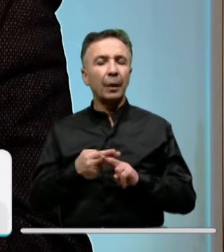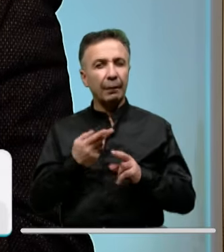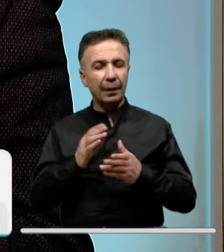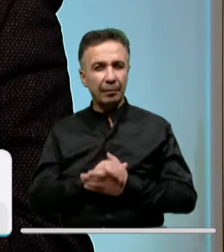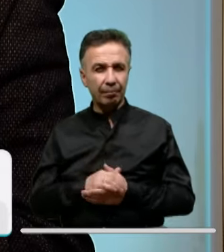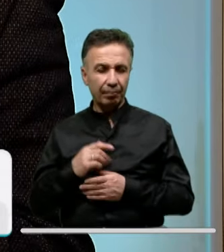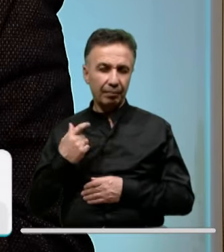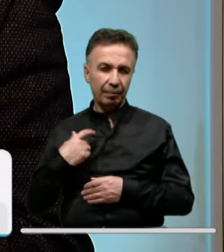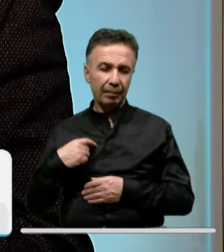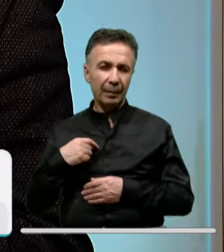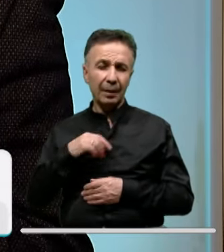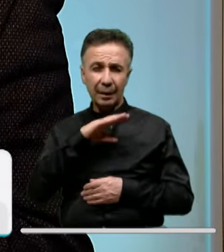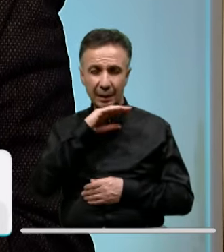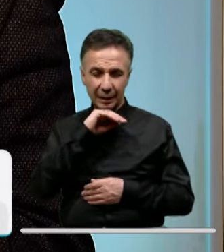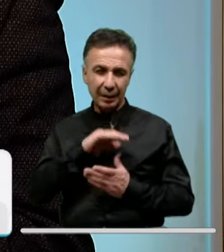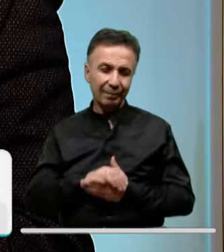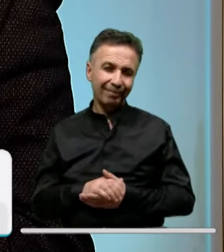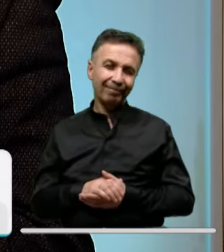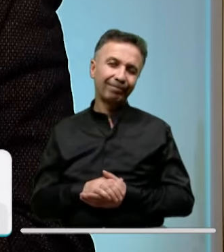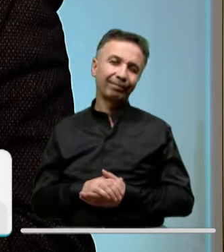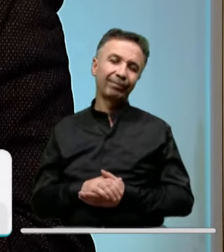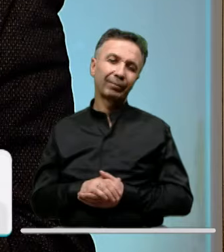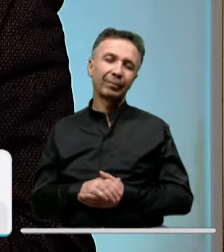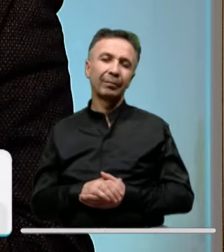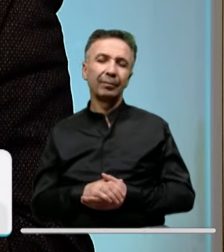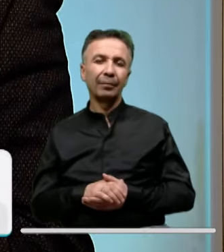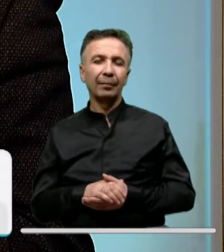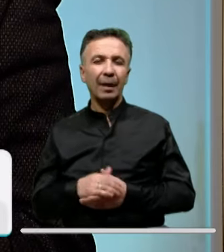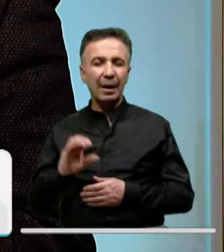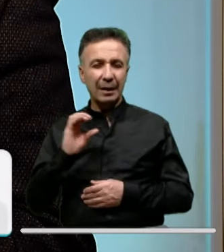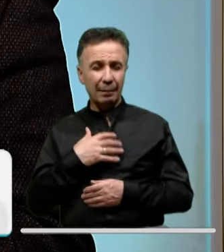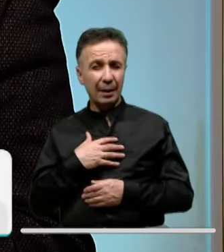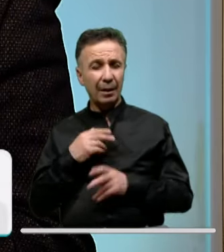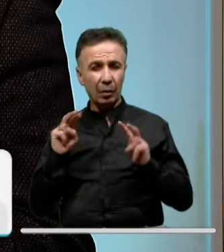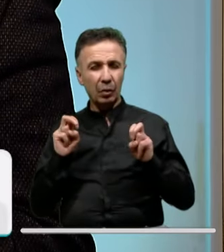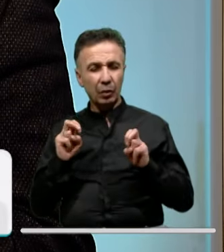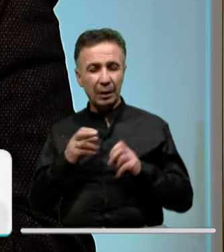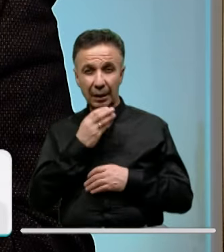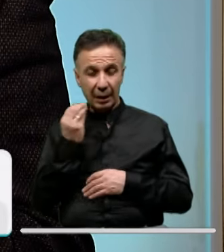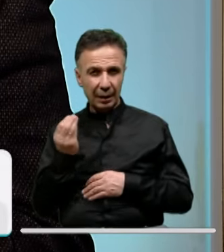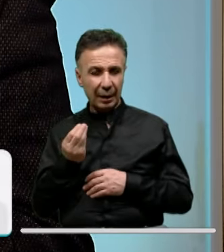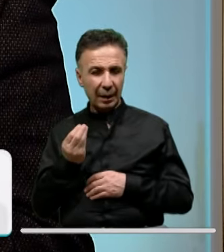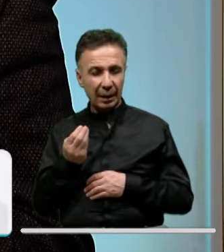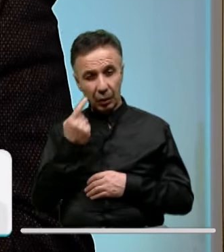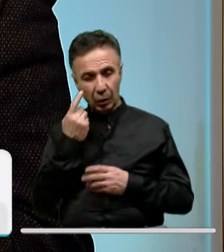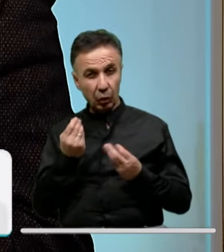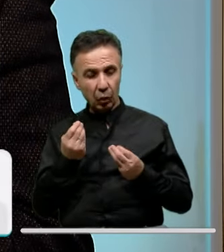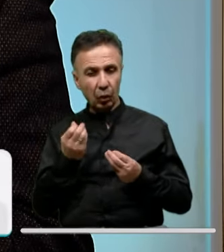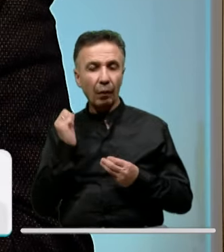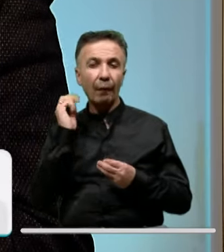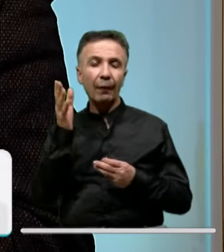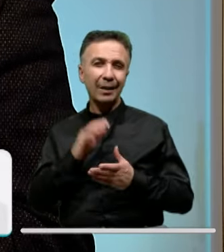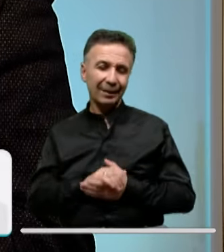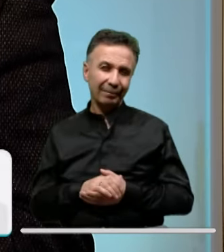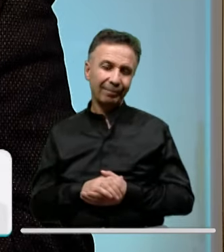diyeyim, özellikle yaşlılar, inşallah biz de öyle olabiliriz. Dini şeyle hassasiyetleri gençlere göre daha fazla, daha yüksek seviyede.